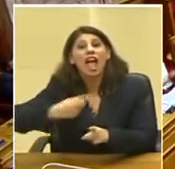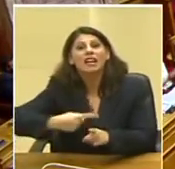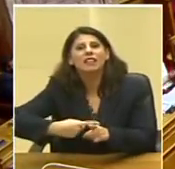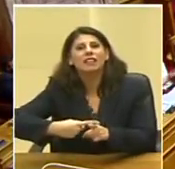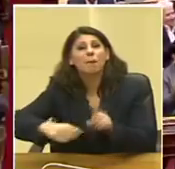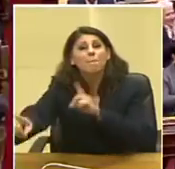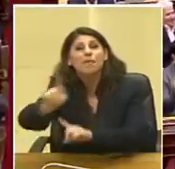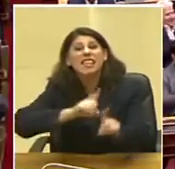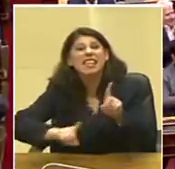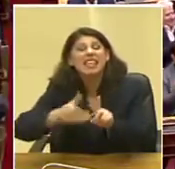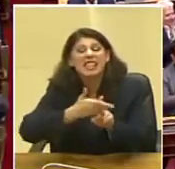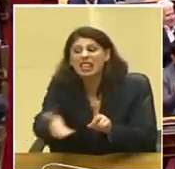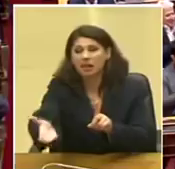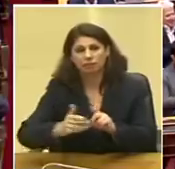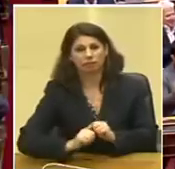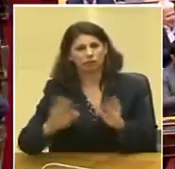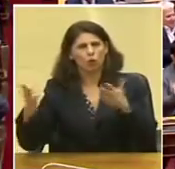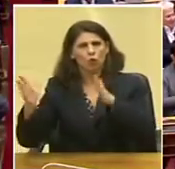είσαστε?